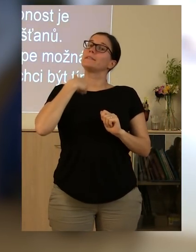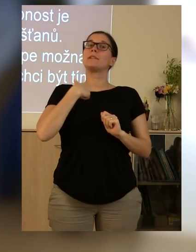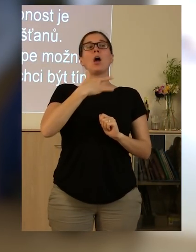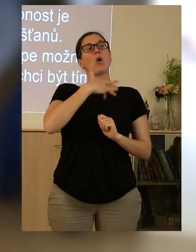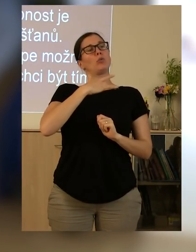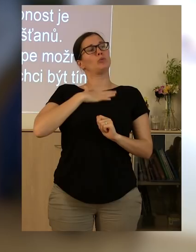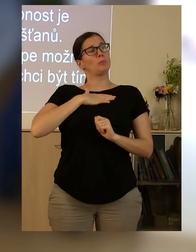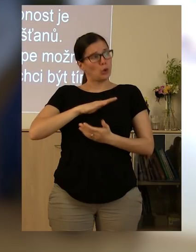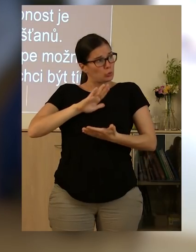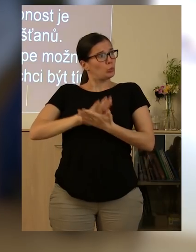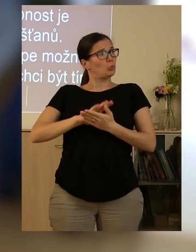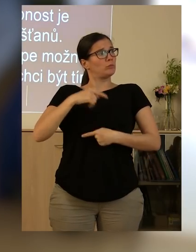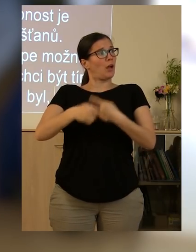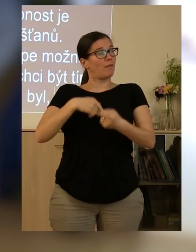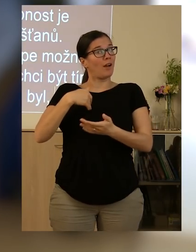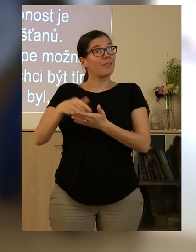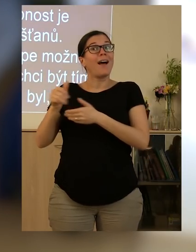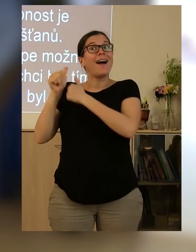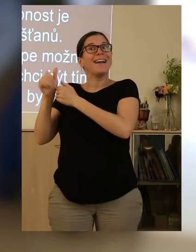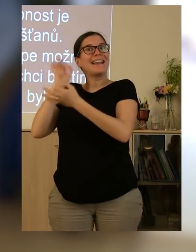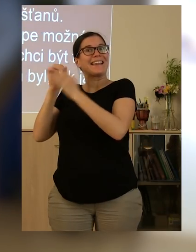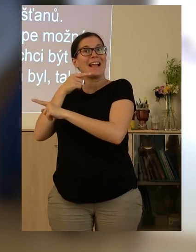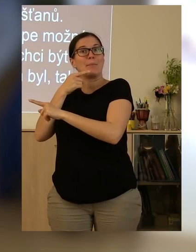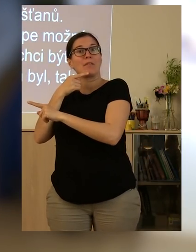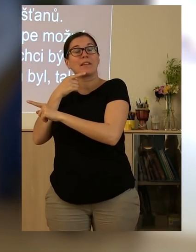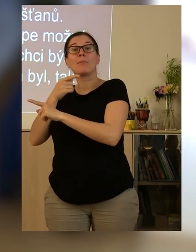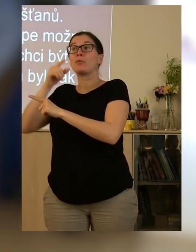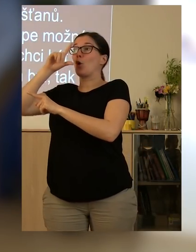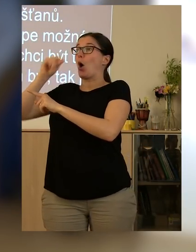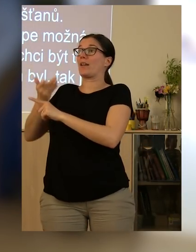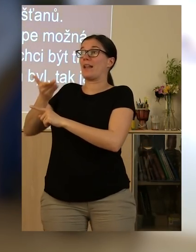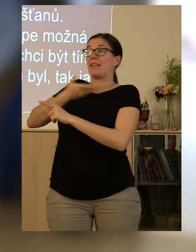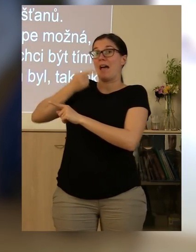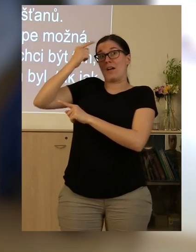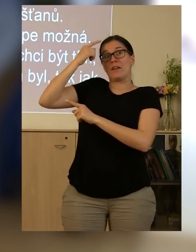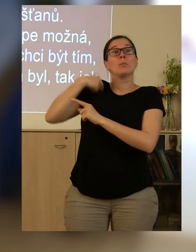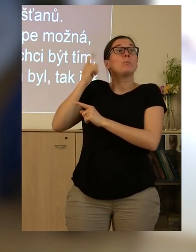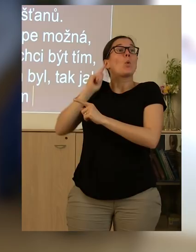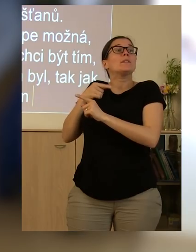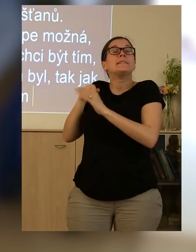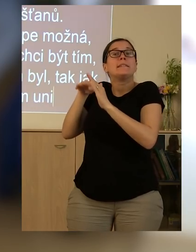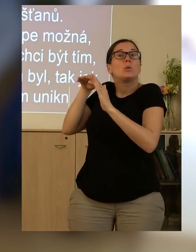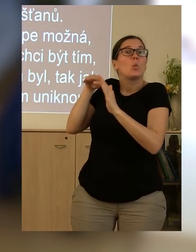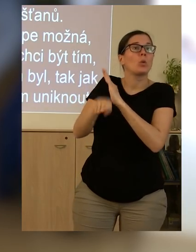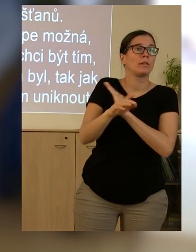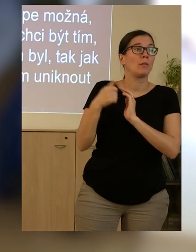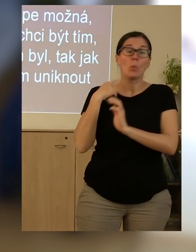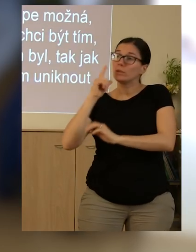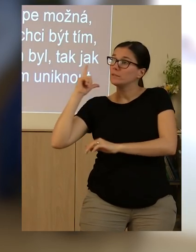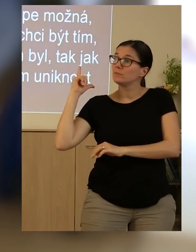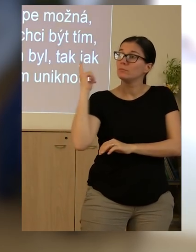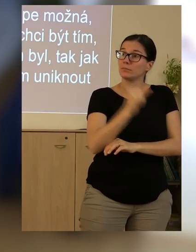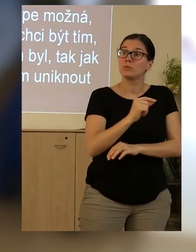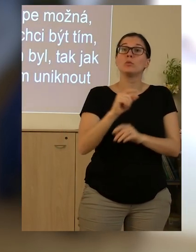ty indiáni, já musím vlastně uniknout tomu orlovi, jinými slovy, musím se vyrovnat se všem, co